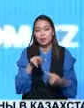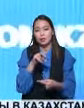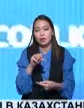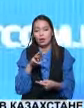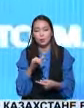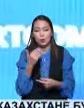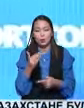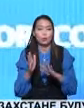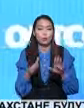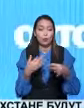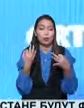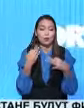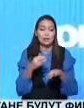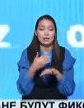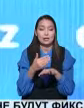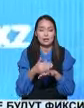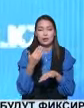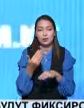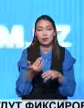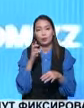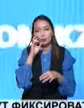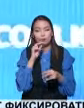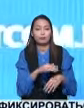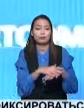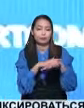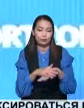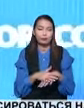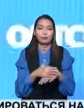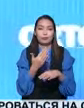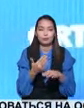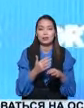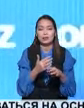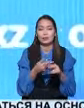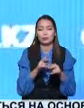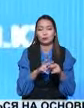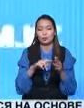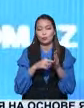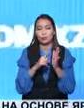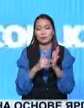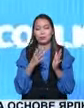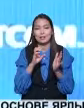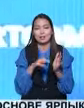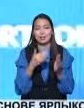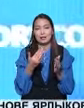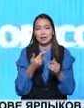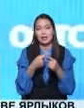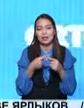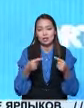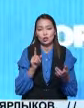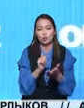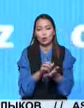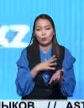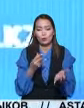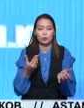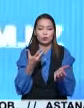случае одобрения кредитной заявки государство просубсидирует 10,75% пункта от ставки вознаграждения. Разницу должен будет оплатить